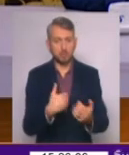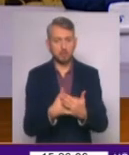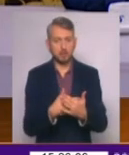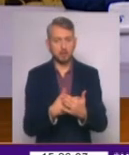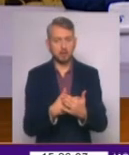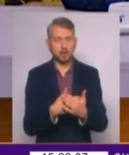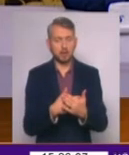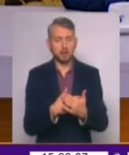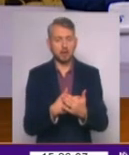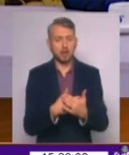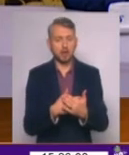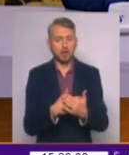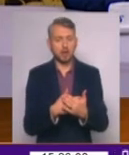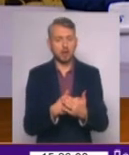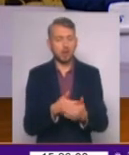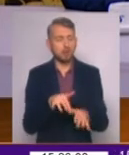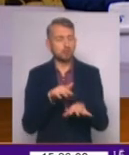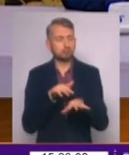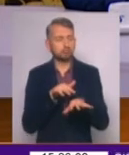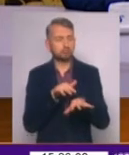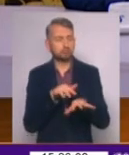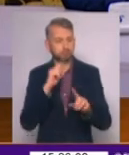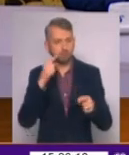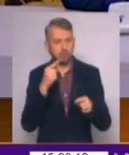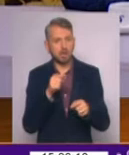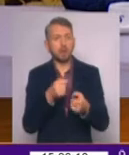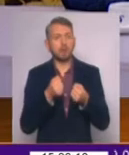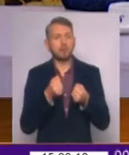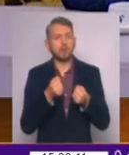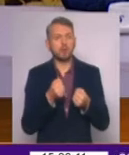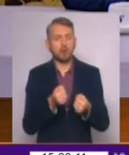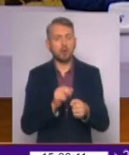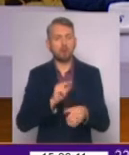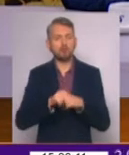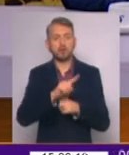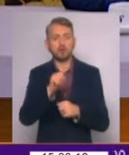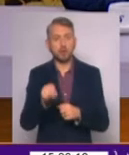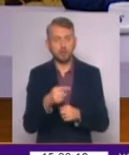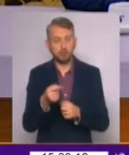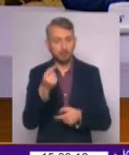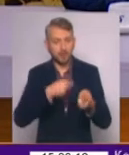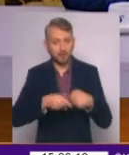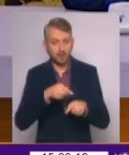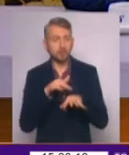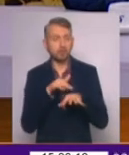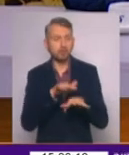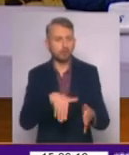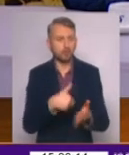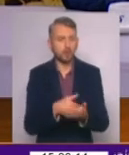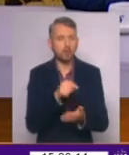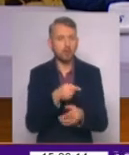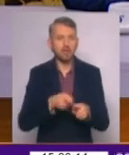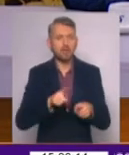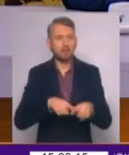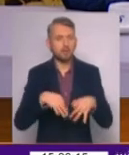проїжджаю шалений затор. Ти проїжджаєш цей затор, їдеш годину, через годину десь назад, затор до сих пір стоїть, бо вони ці машини